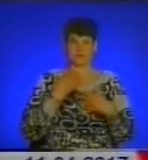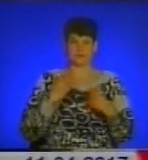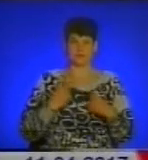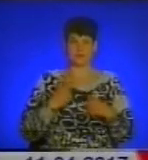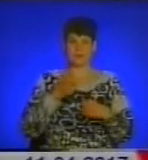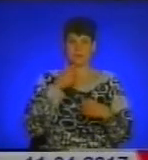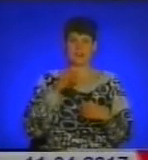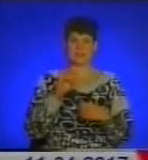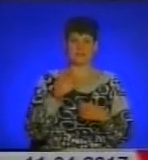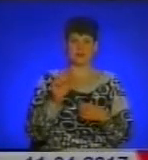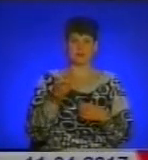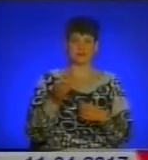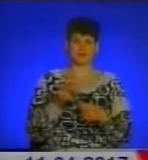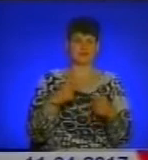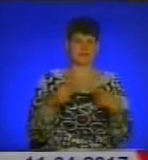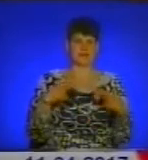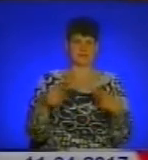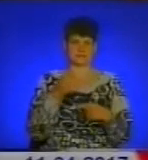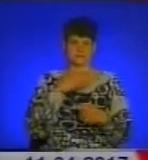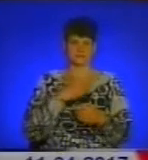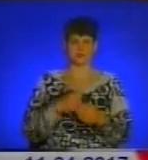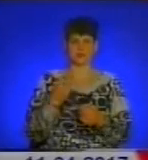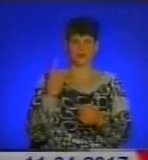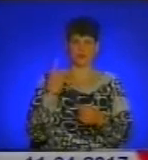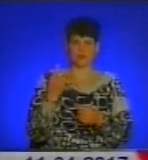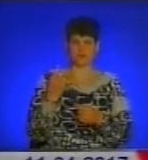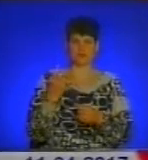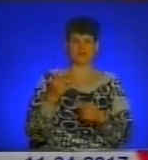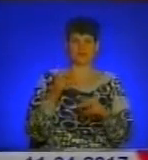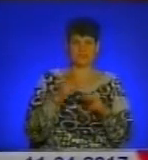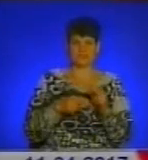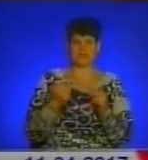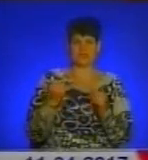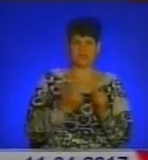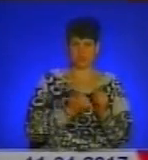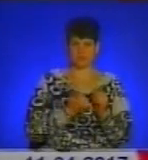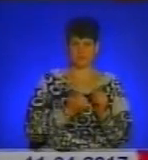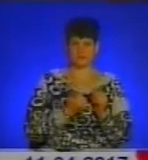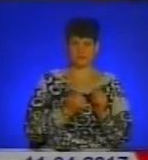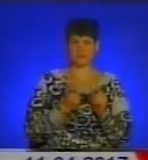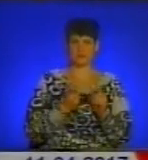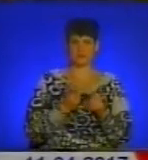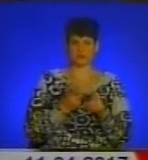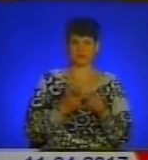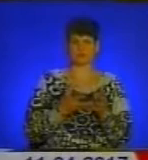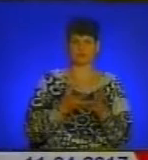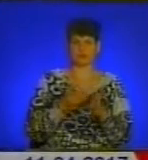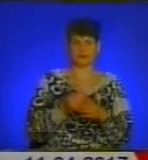Іван прийшов за трьома різними медпрепаратами. Один буде в кінці тижня, за другий треба оплачувати,